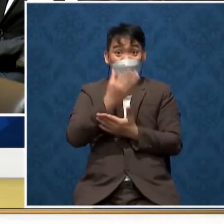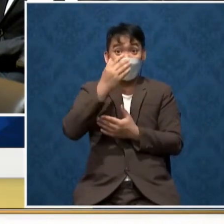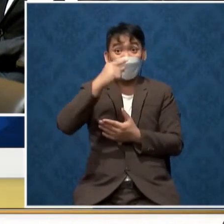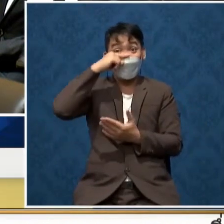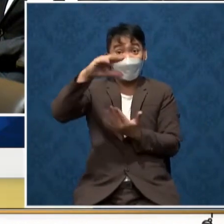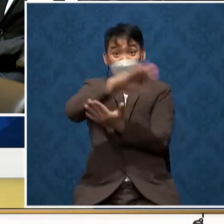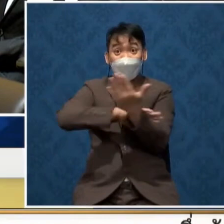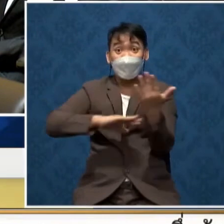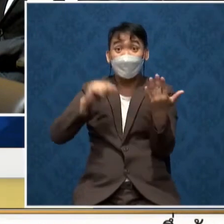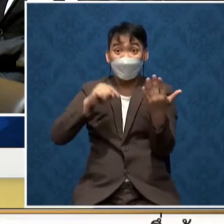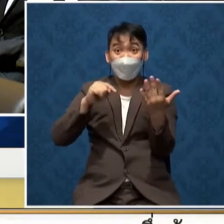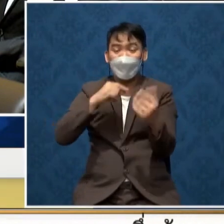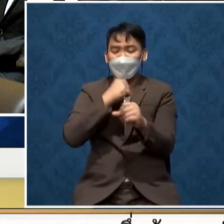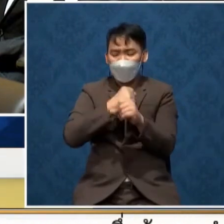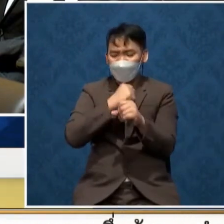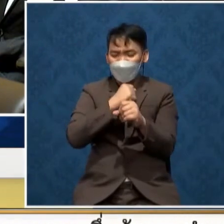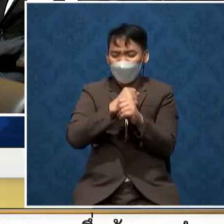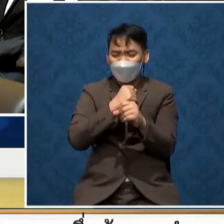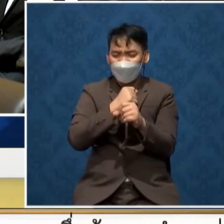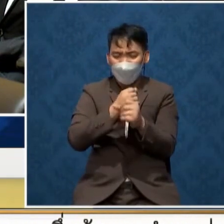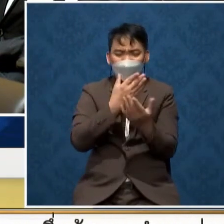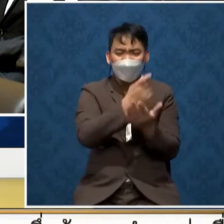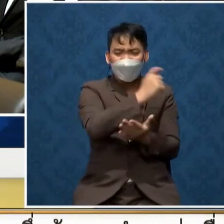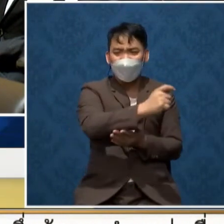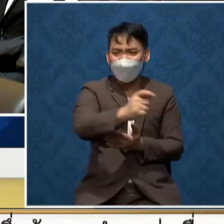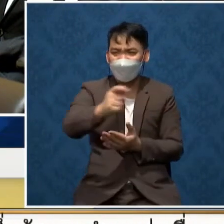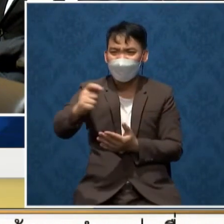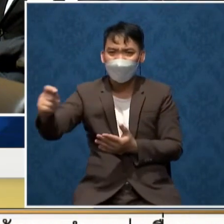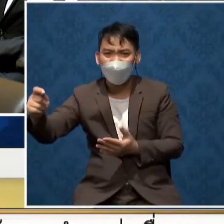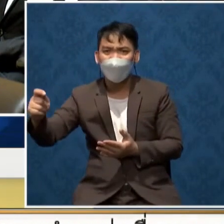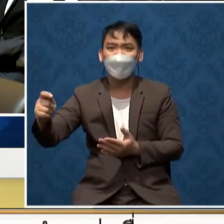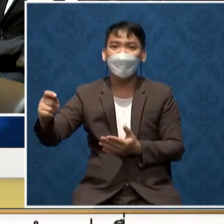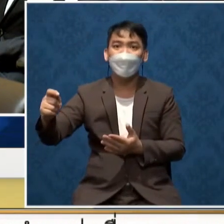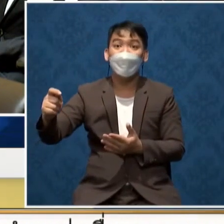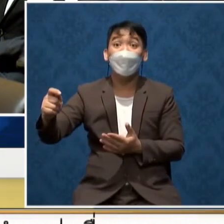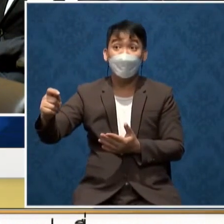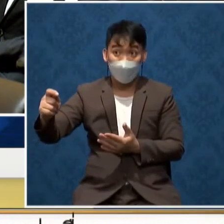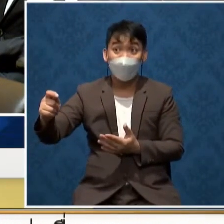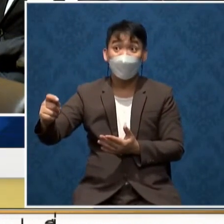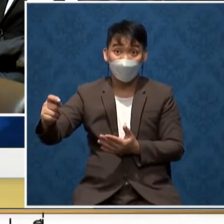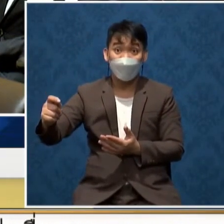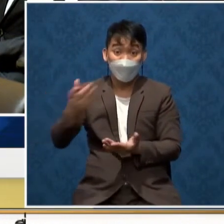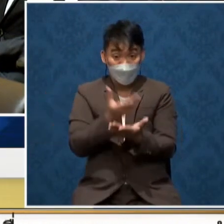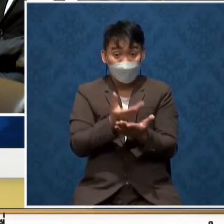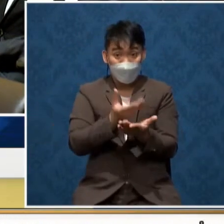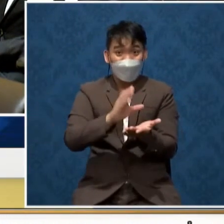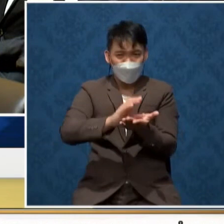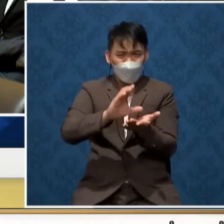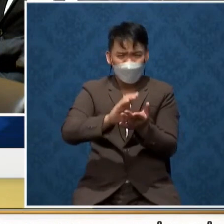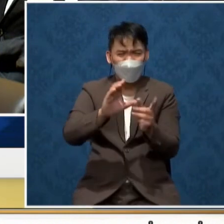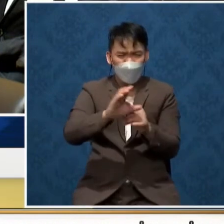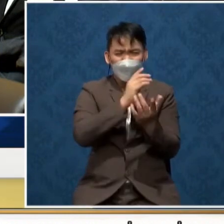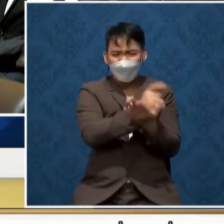ล้วก็ปฏิบัติให้กับหน่วยงานอิสระเหล่านี้นะครับได้รับงบประมาณอย่างเพียงพอในการที่จะ